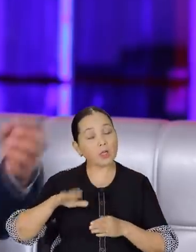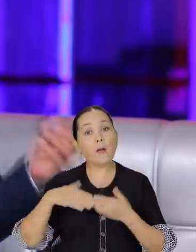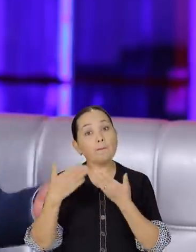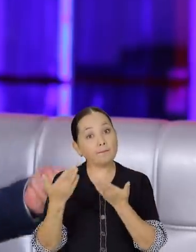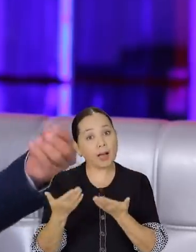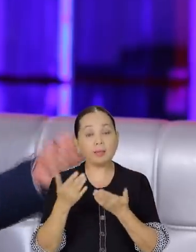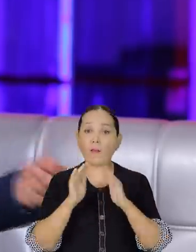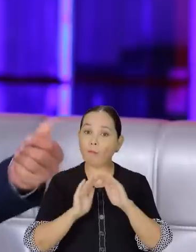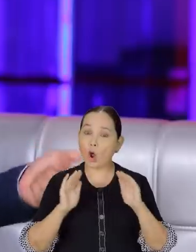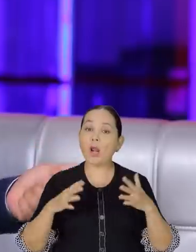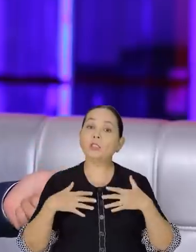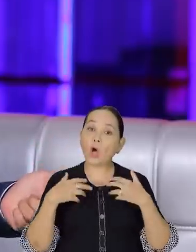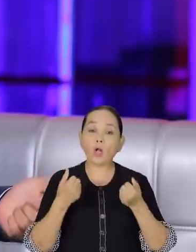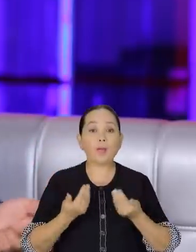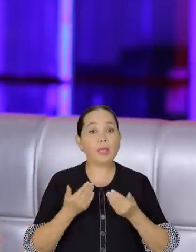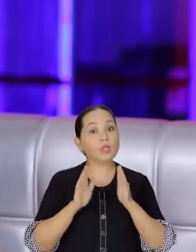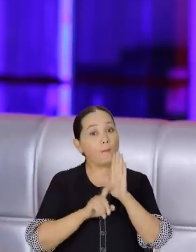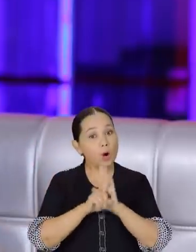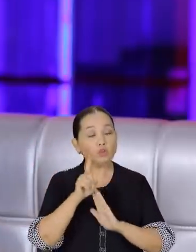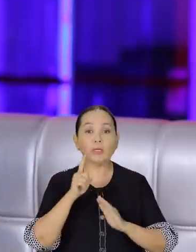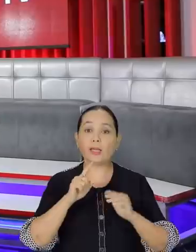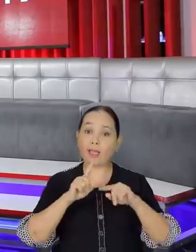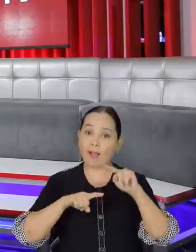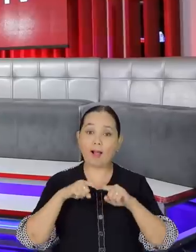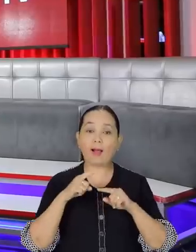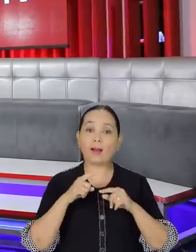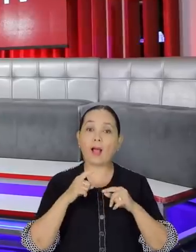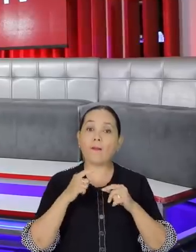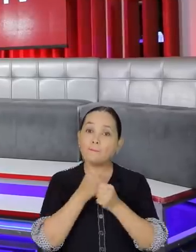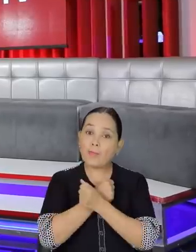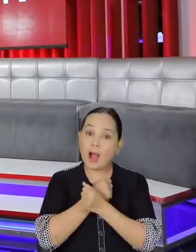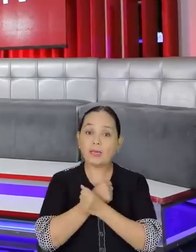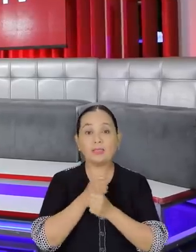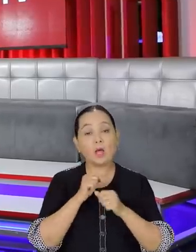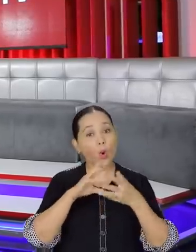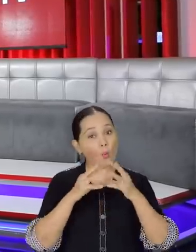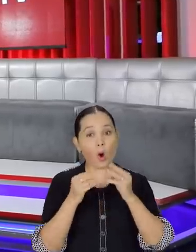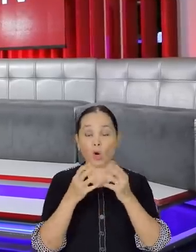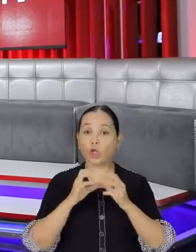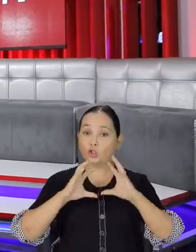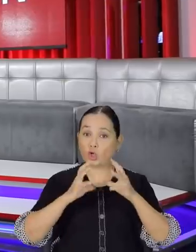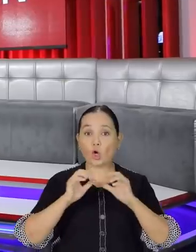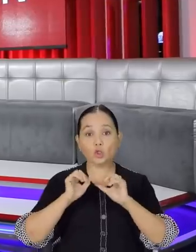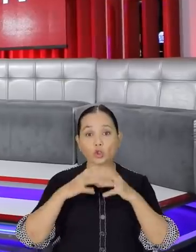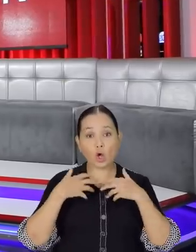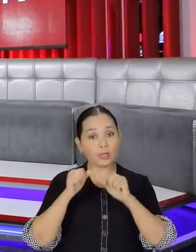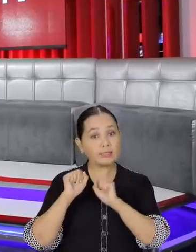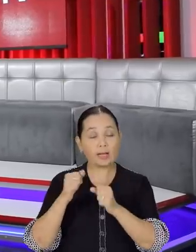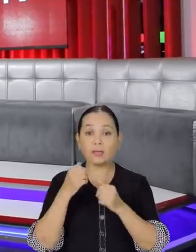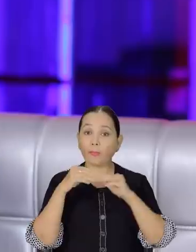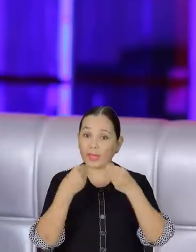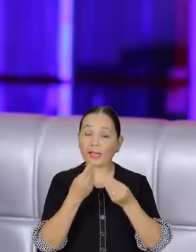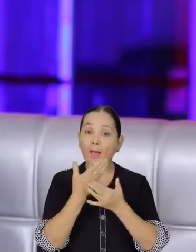mana bolalar sog'lom yashay boshlayapti yaqinlari bag'rida deb xabar aytish nasib etsin. O'zuma olganda Jahon sog'liqni saqlash tashkiloti